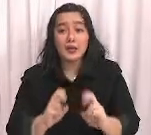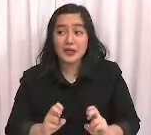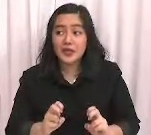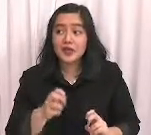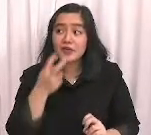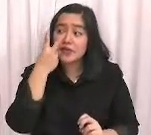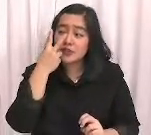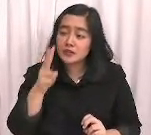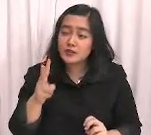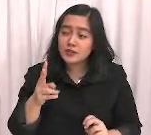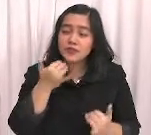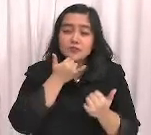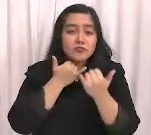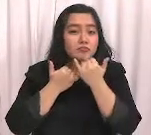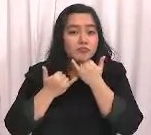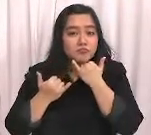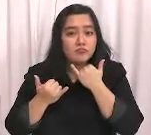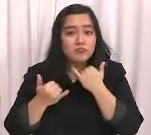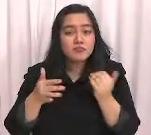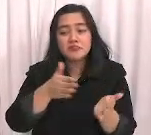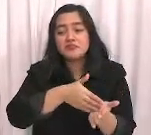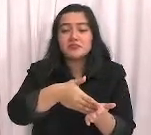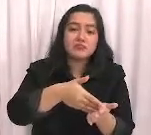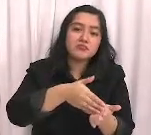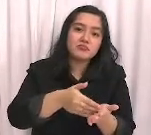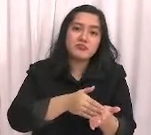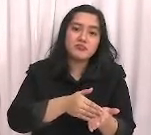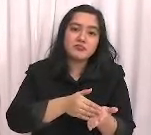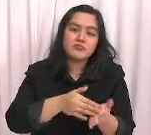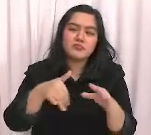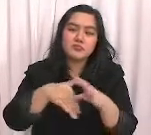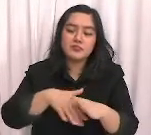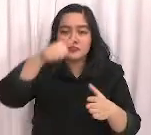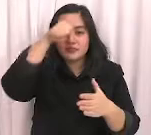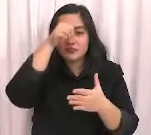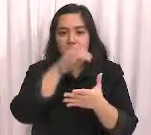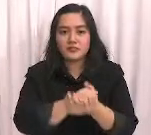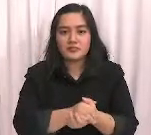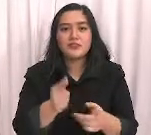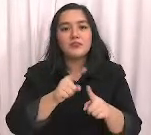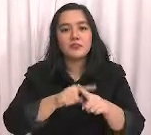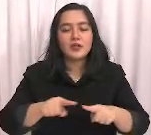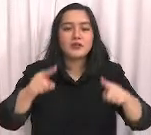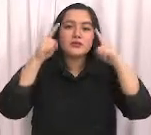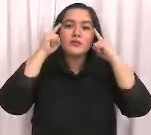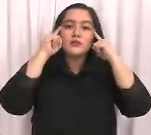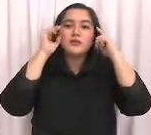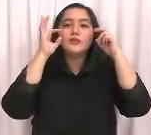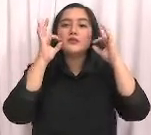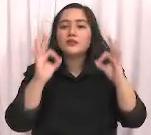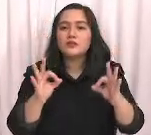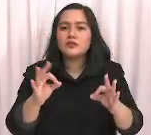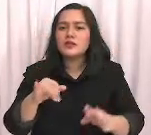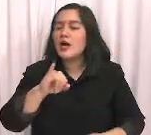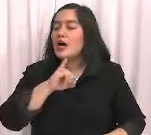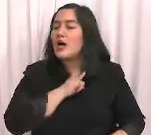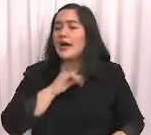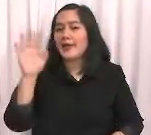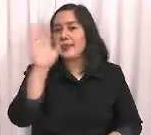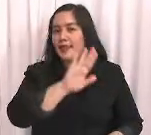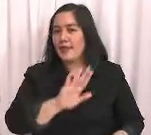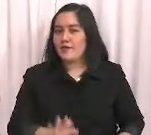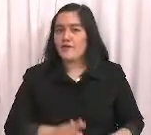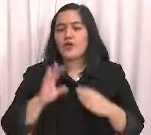sa kasalanan ng kanyang asawang lalaki, pero ang sasabi niya, I will not do evil. I will